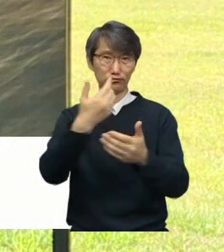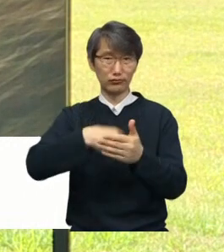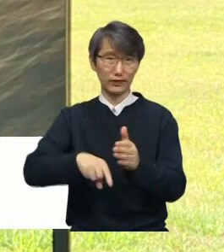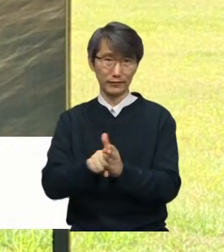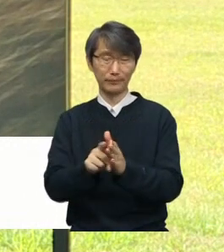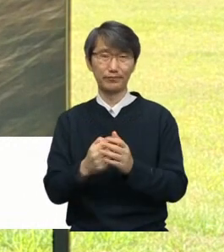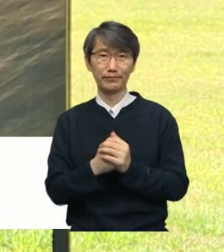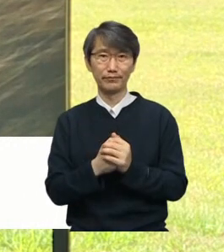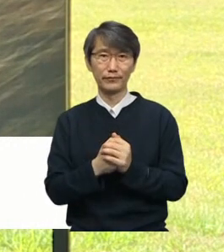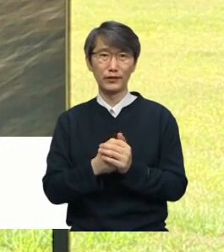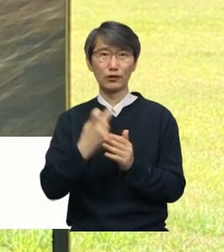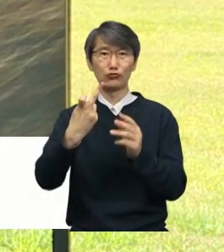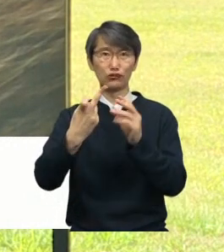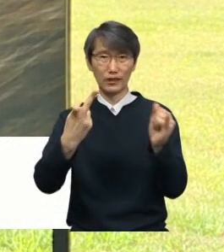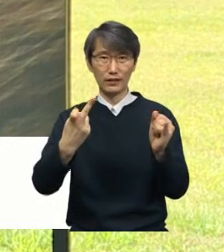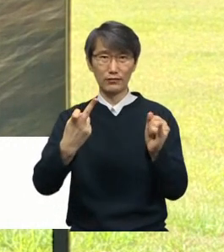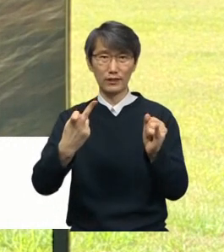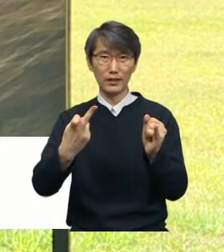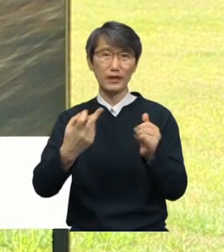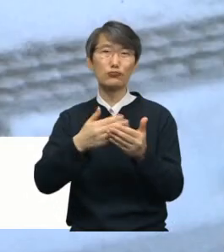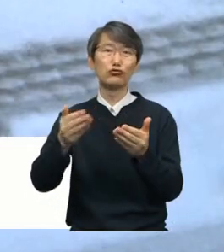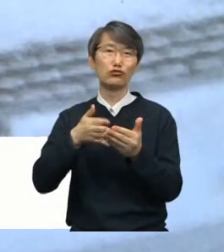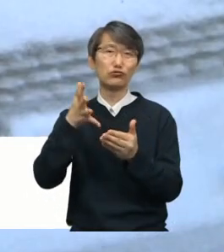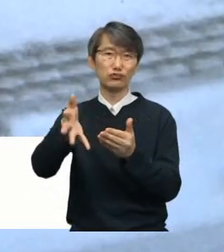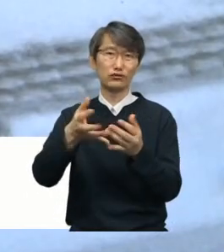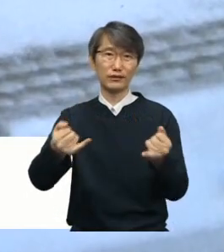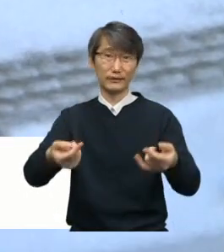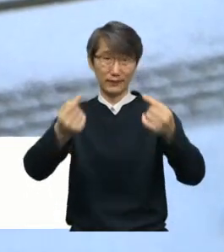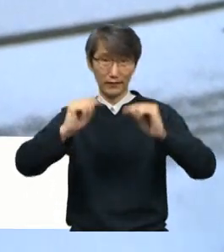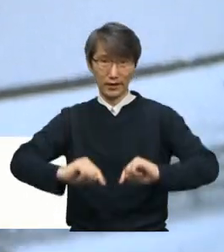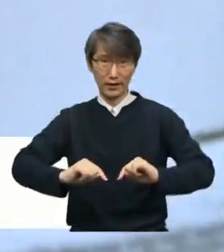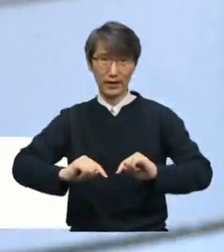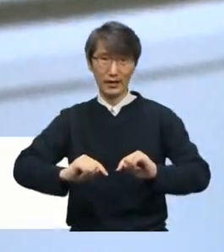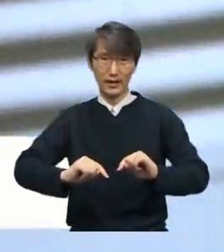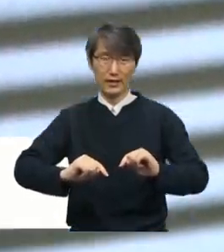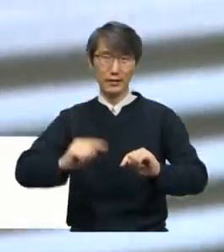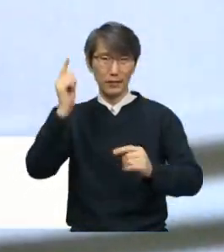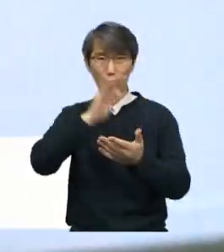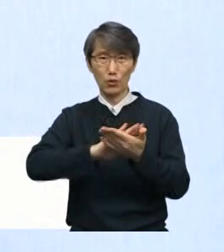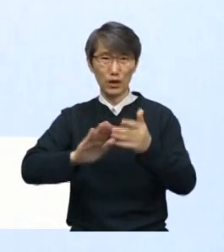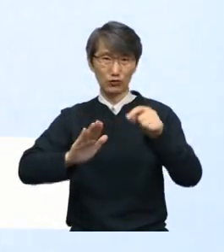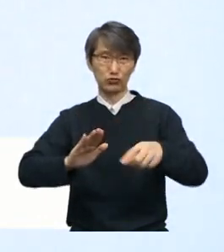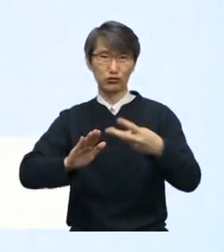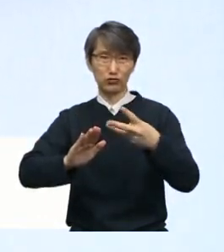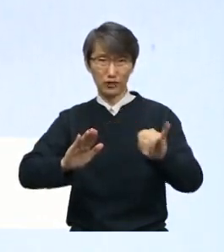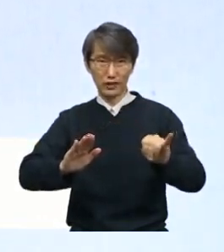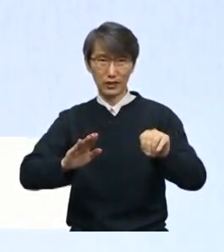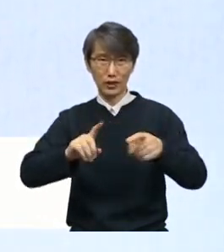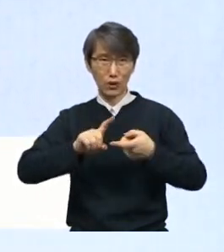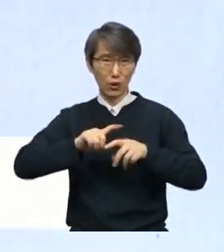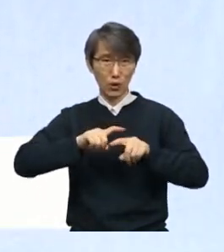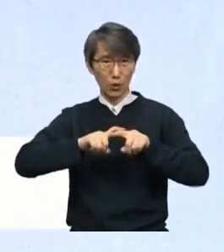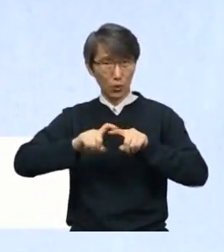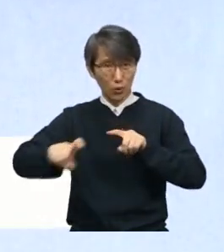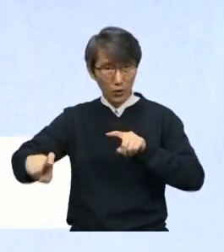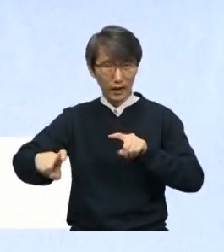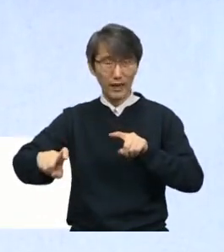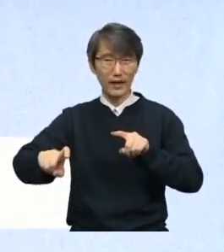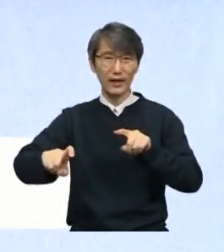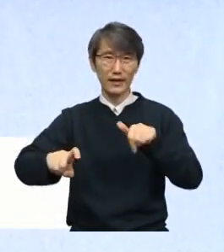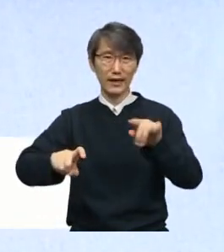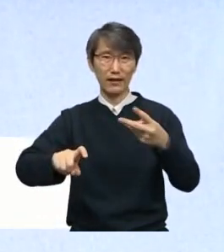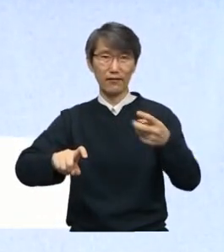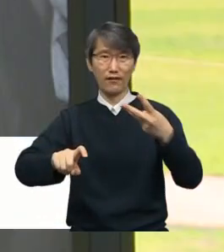기획됐습니다 12명의 국내외 현대미술 작가들이 참여해 임진각 평화 노리를 비롯해 평화 곤돌라 갤러리 그리브스